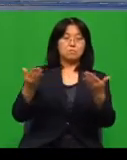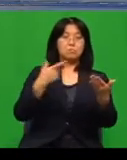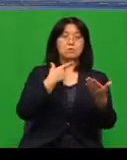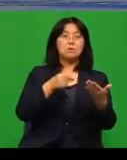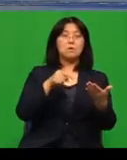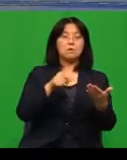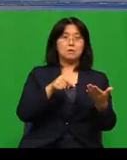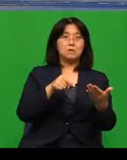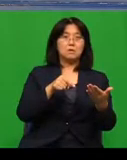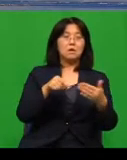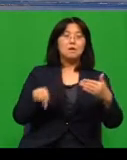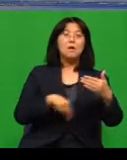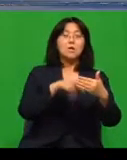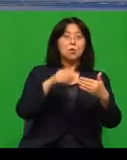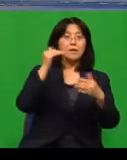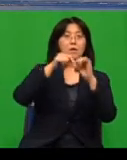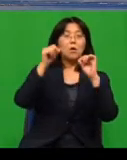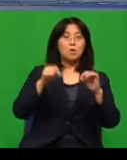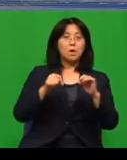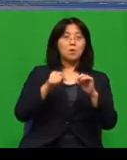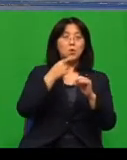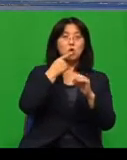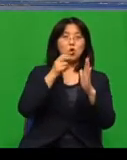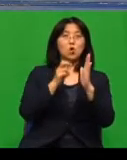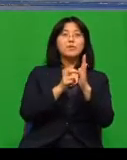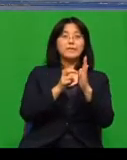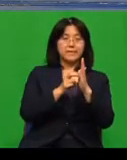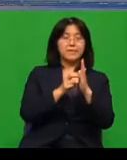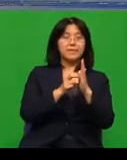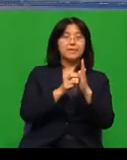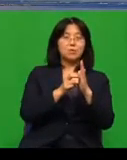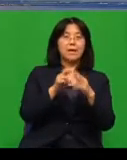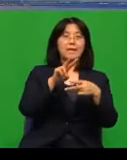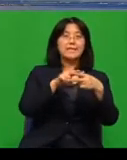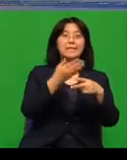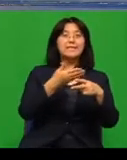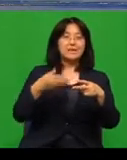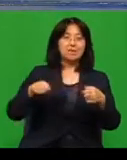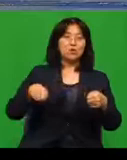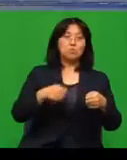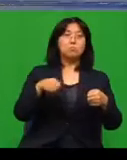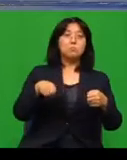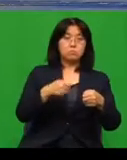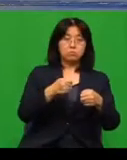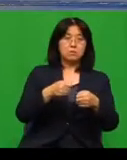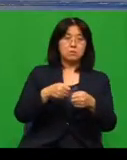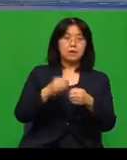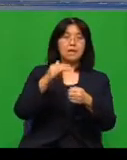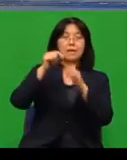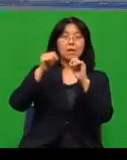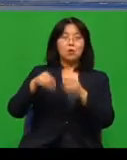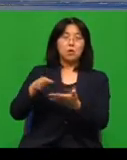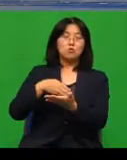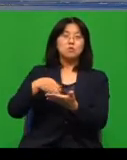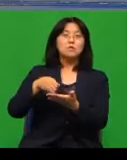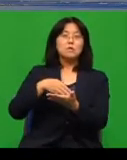内容的には高岡銅器、稲見の彫刻、高岡漆器、生姜引き物生地、越中